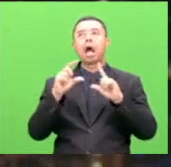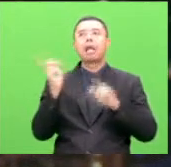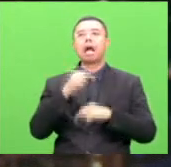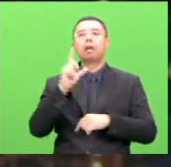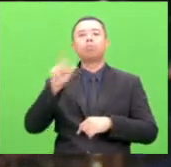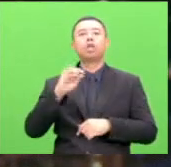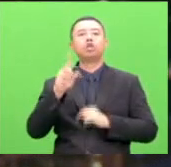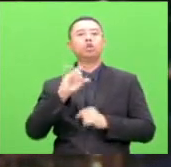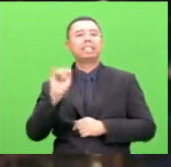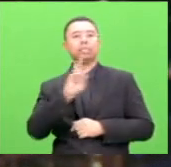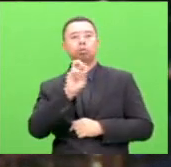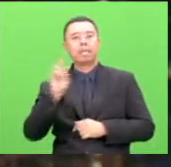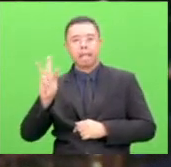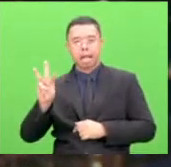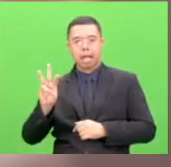lalu.